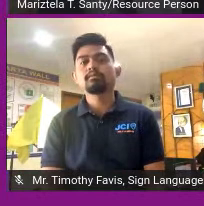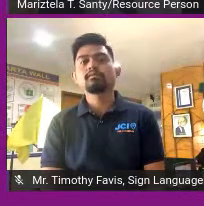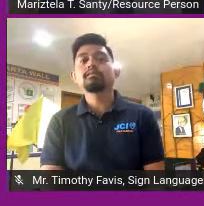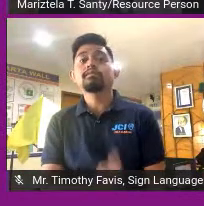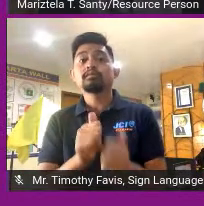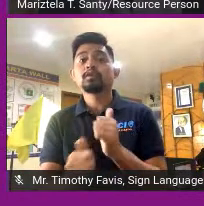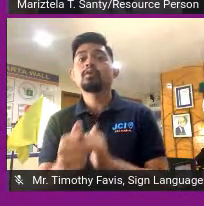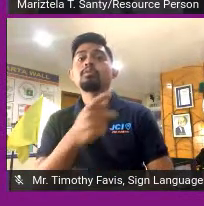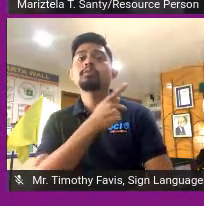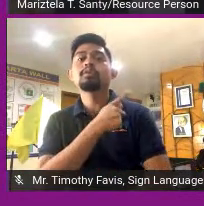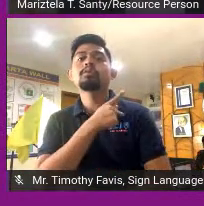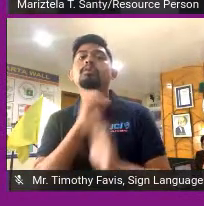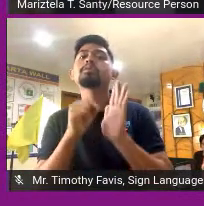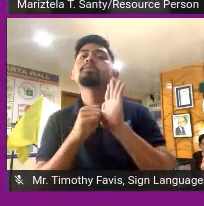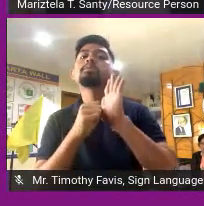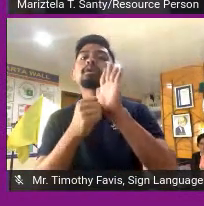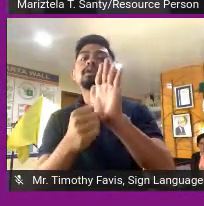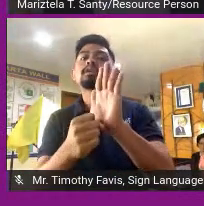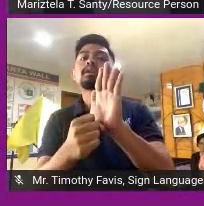Ipapakita ko lang po ito sa inyo.